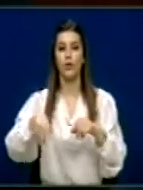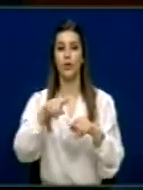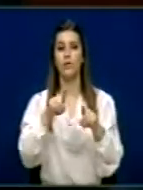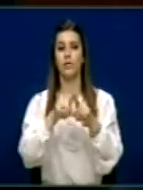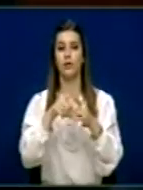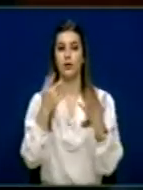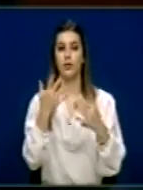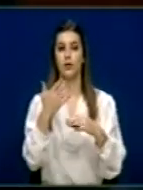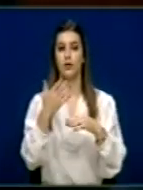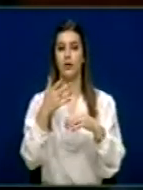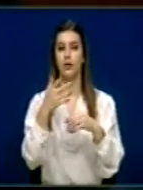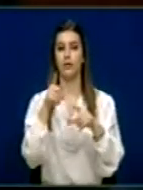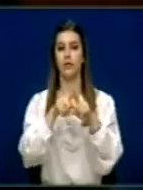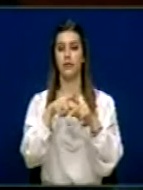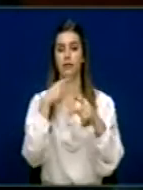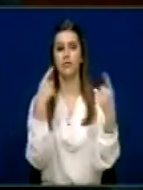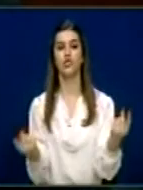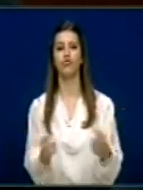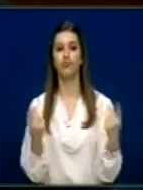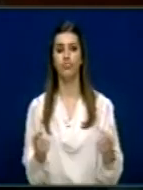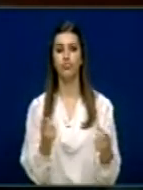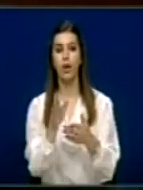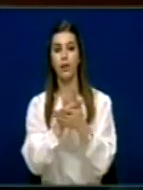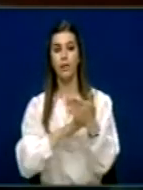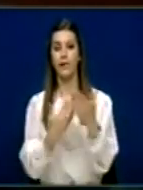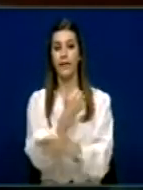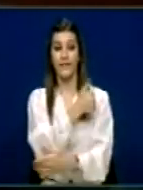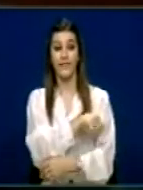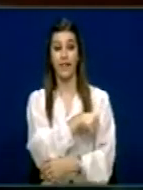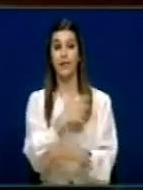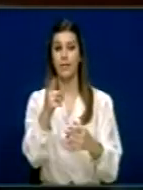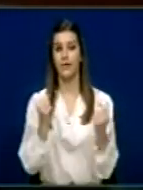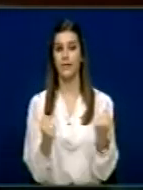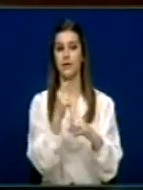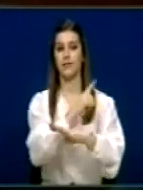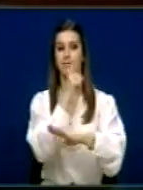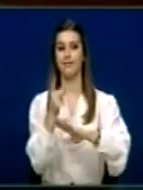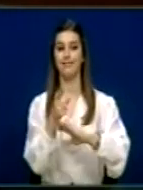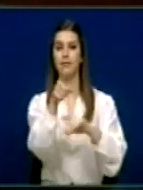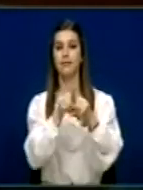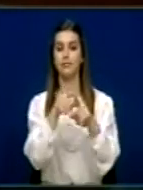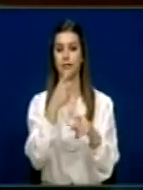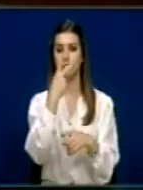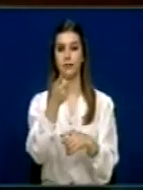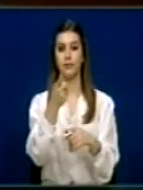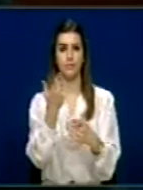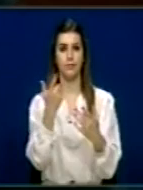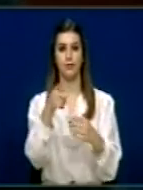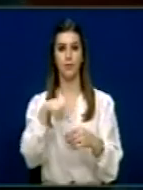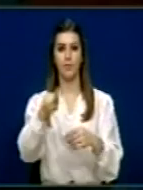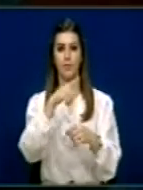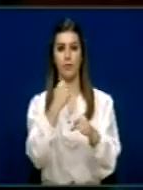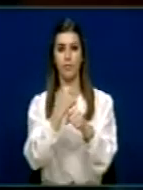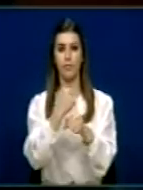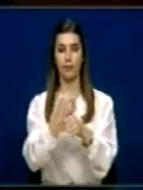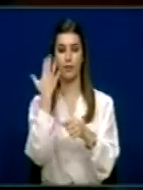vitet e inicimit, them ashtu, kanë qenë natyrisht të vështira. Mirë, po këtu e kemi një paradoks tash. Autoriteti ka qenë shumë më aktiv në vitet